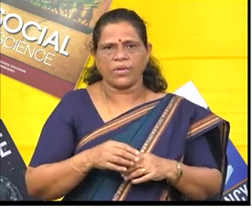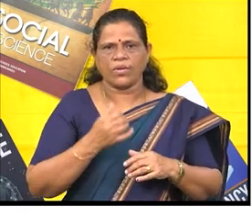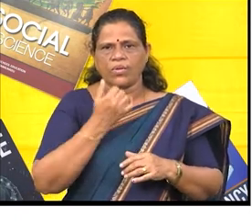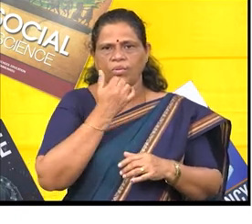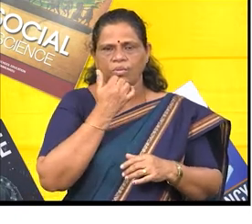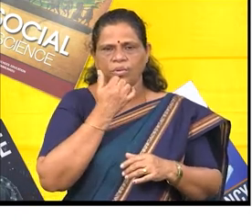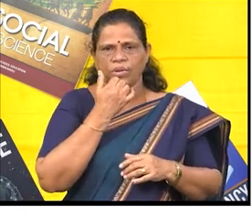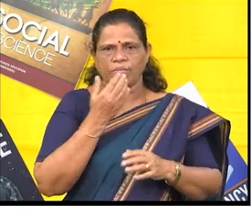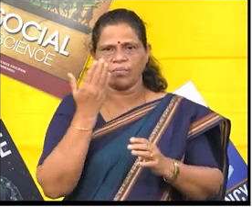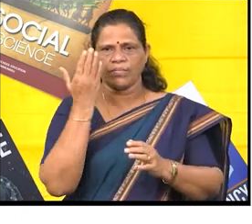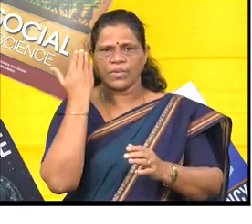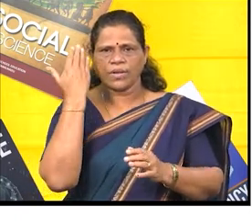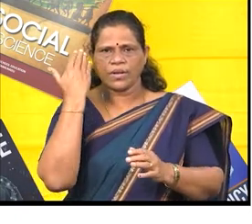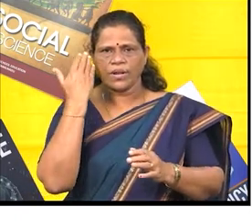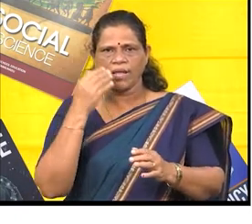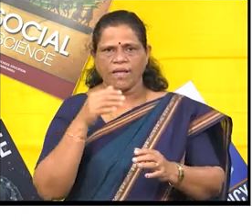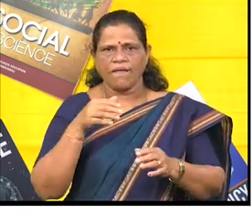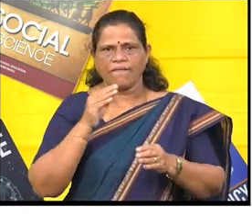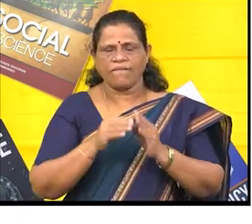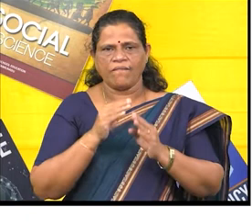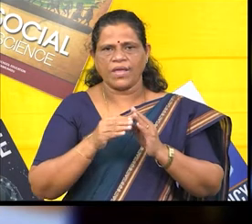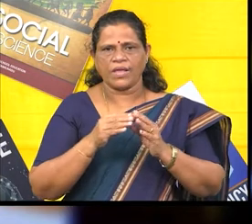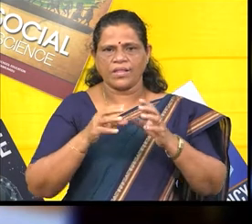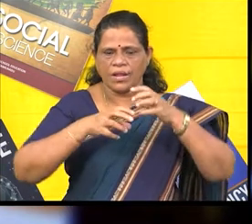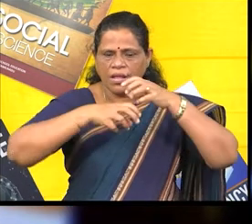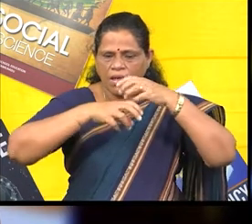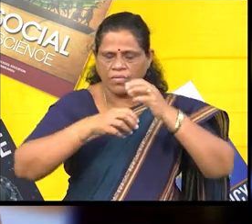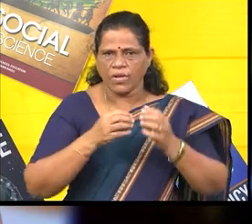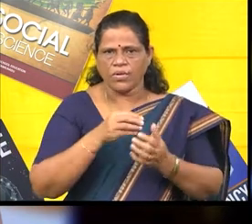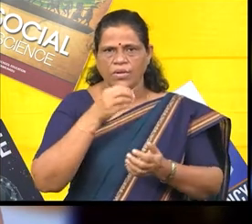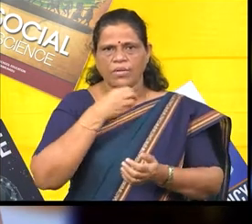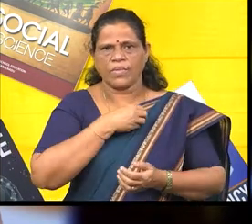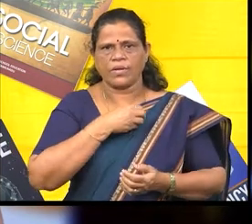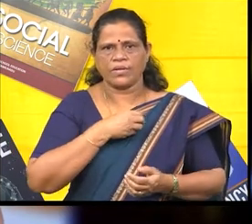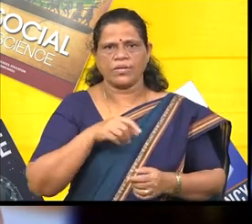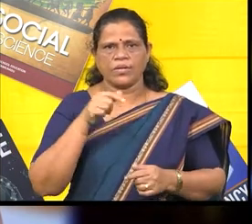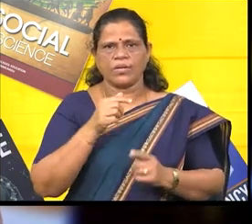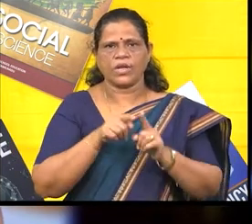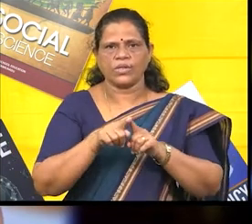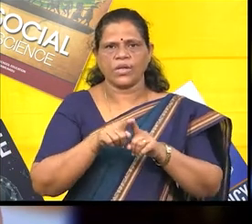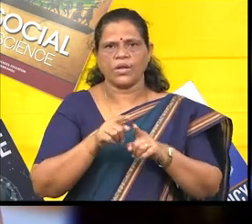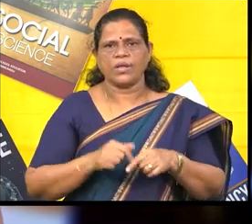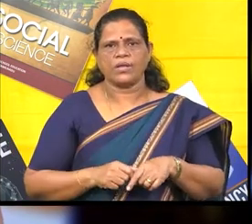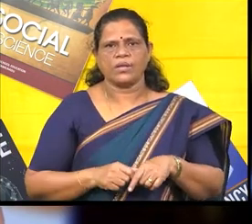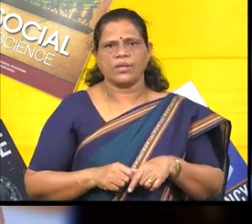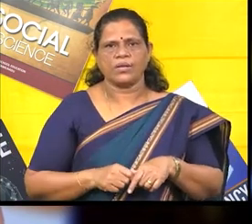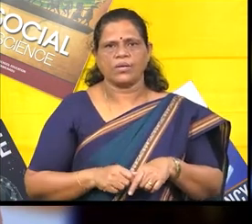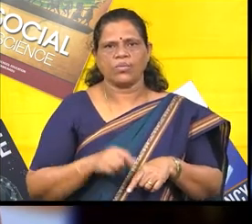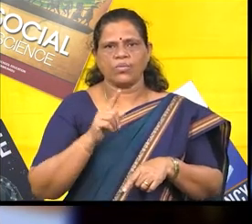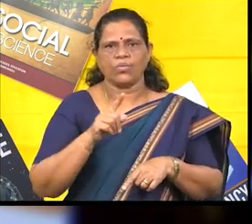குற்ற பின்னணியில் வேதியியல் ஆய்வாளர்களுடைய பங்கு. இப்போ எடுத்துக்காட்டாக